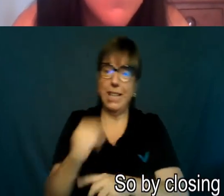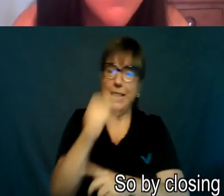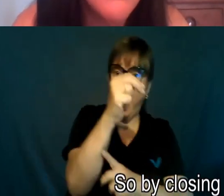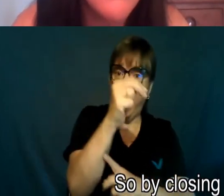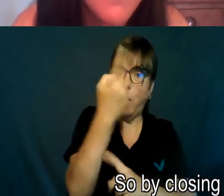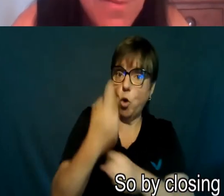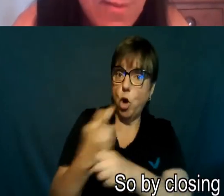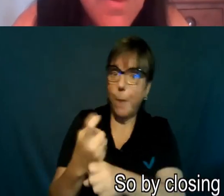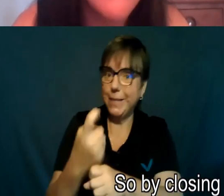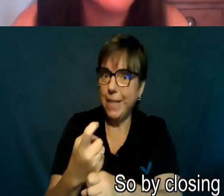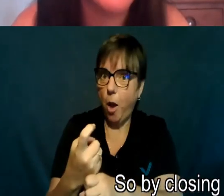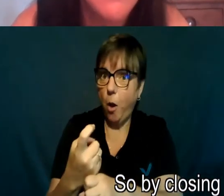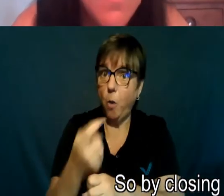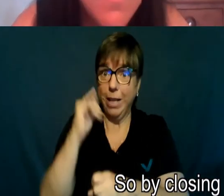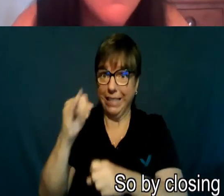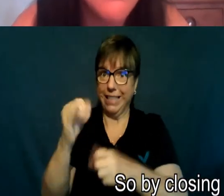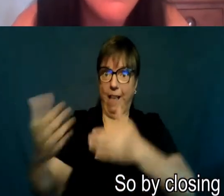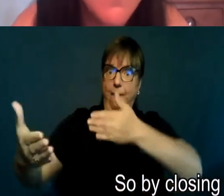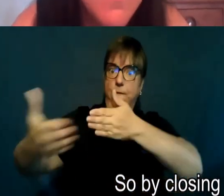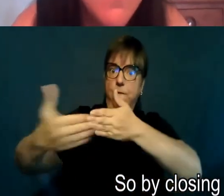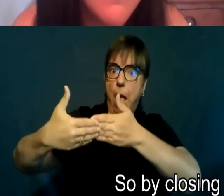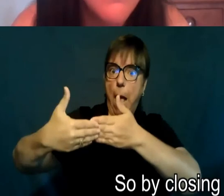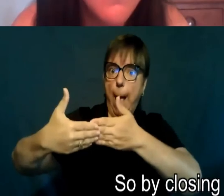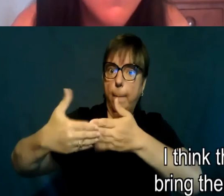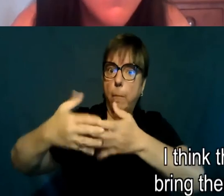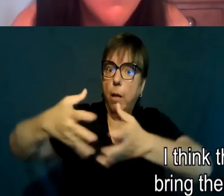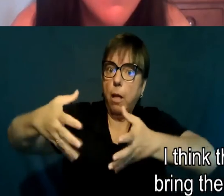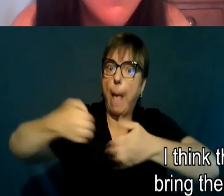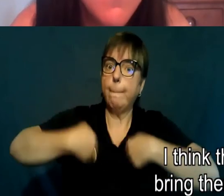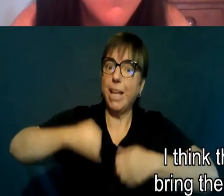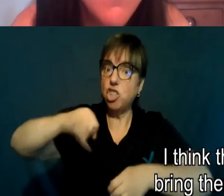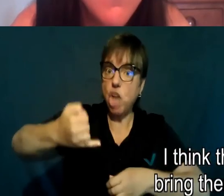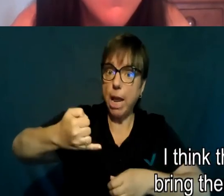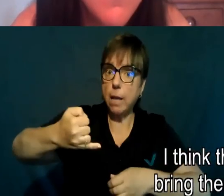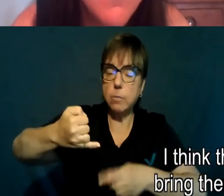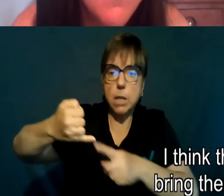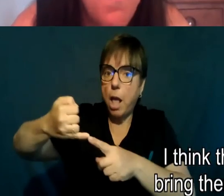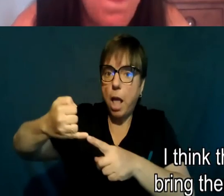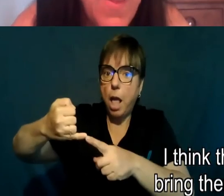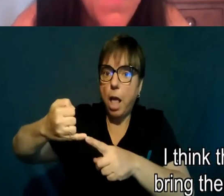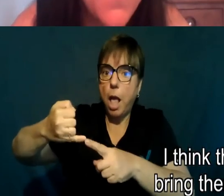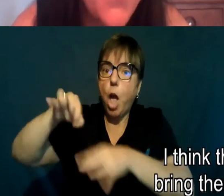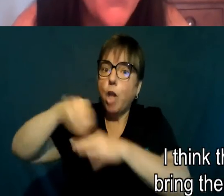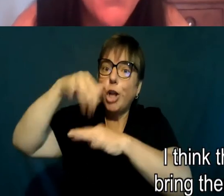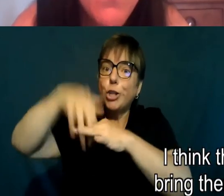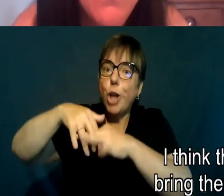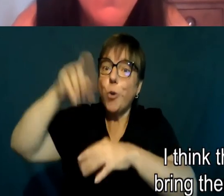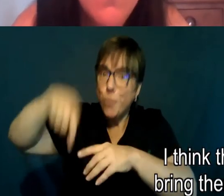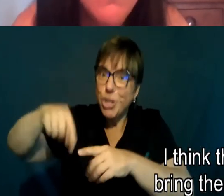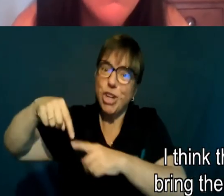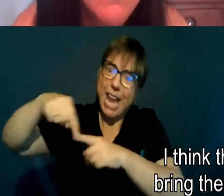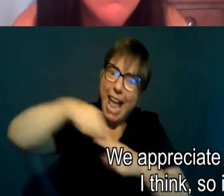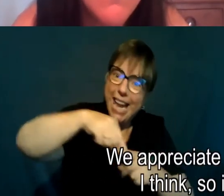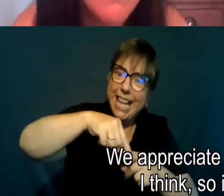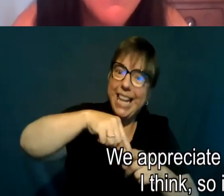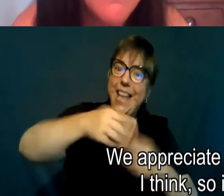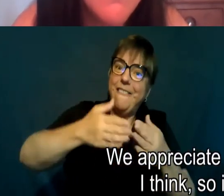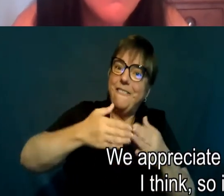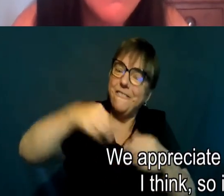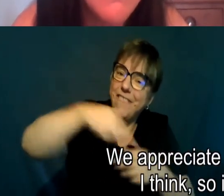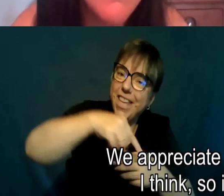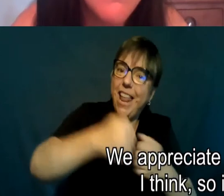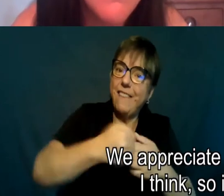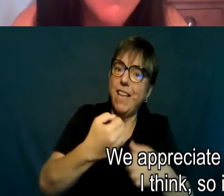Donc, en fermant les frontières de la région, pense que ça a permis un rapprochement de ce côté-là. On s